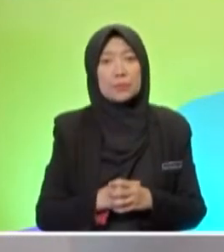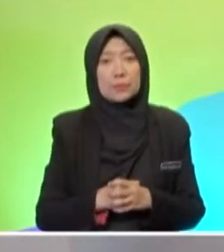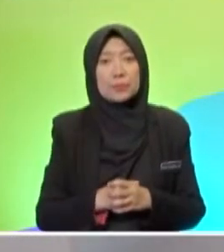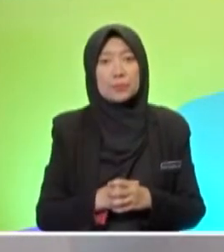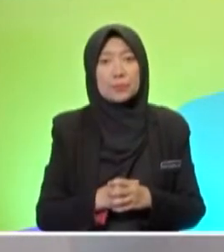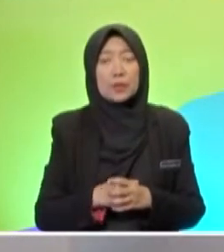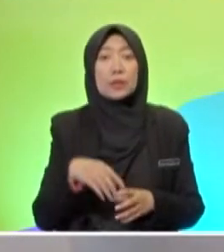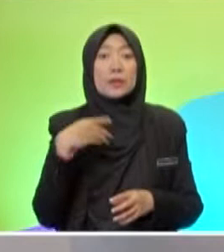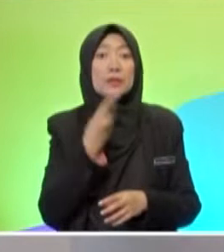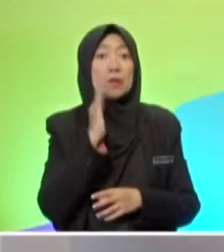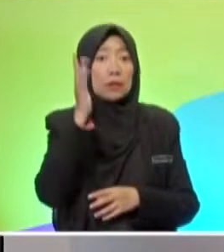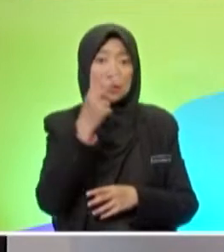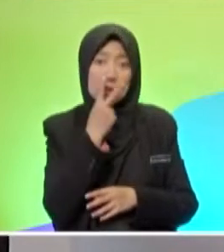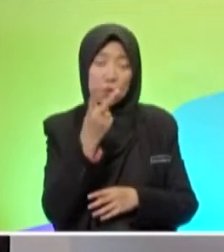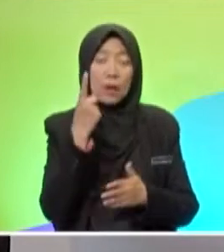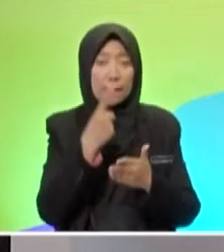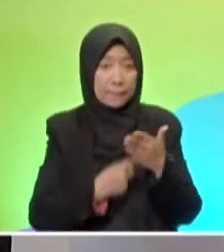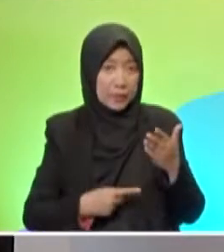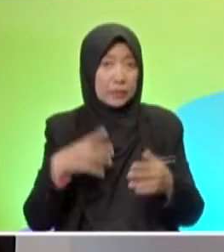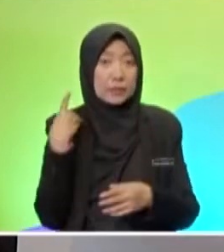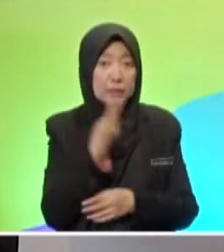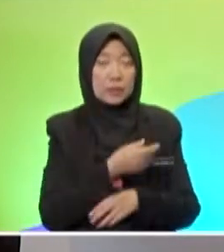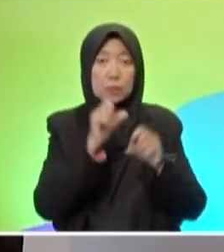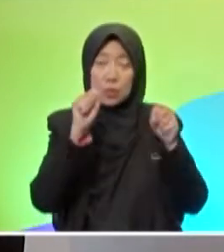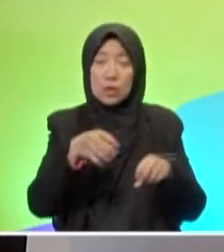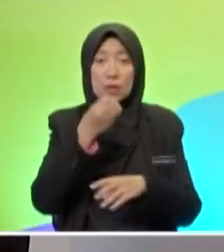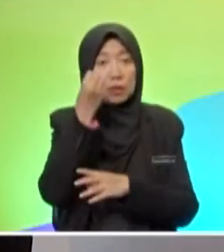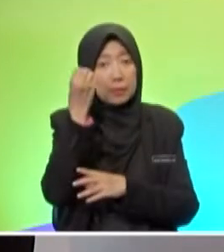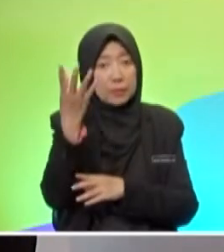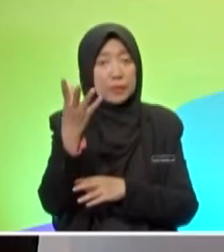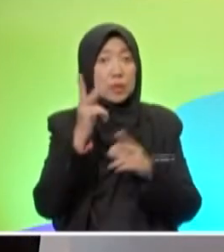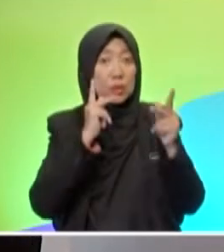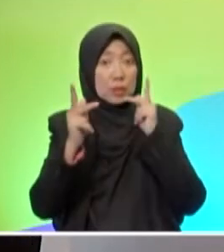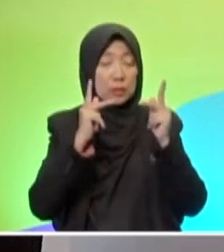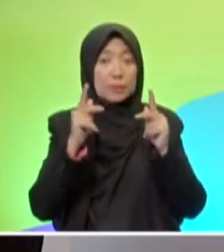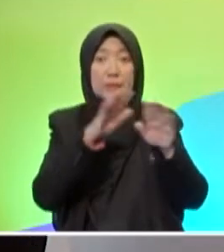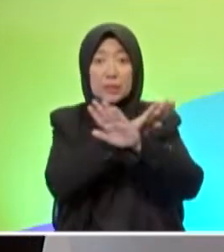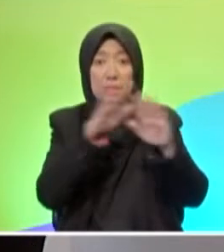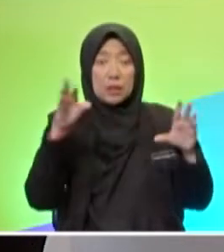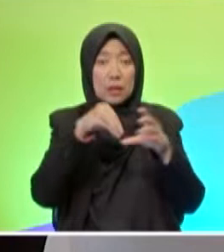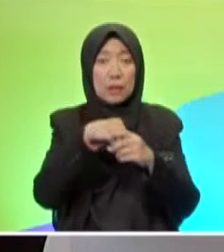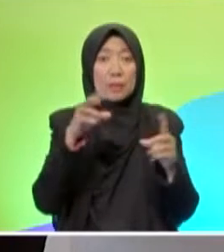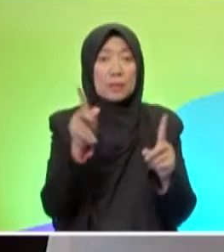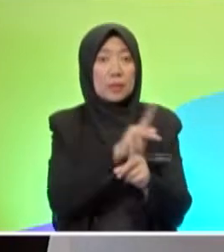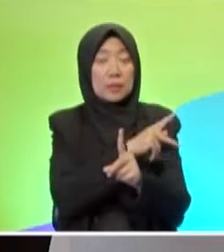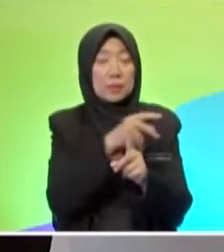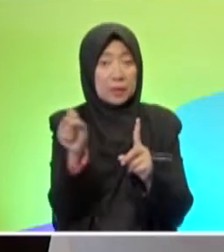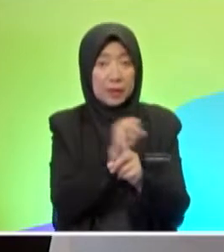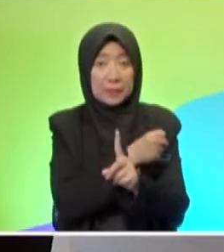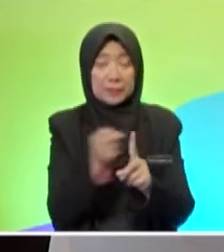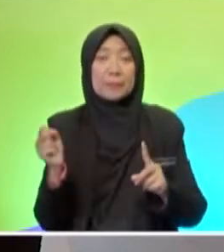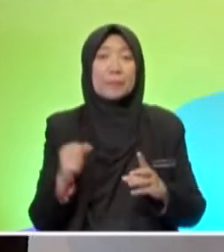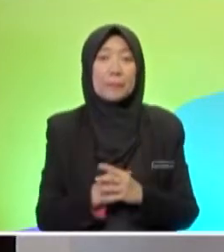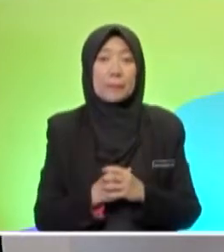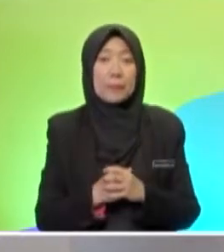akan bingung atau benda yang kita mereka tekan tidak dalam kendaraan dalam keluarga ini tadi klik jadi cewek gua tanya